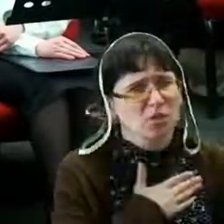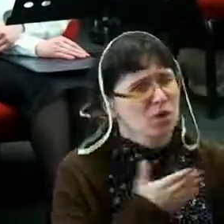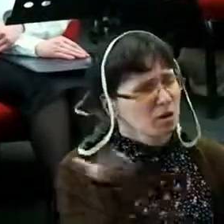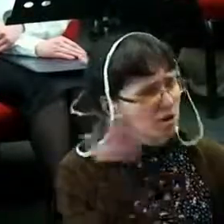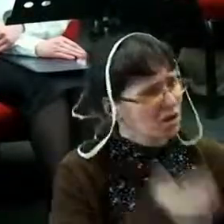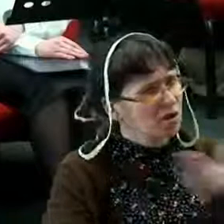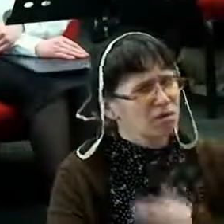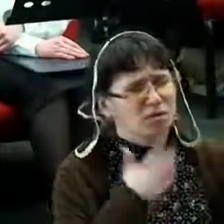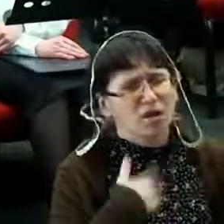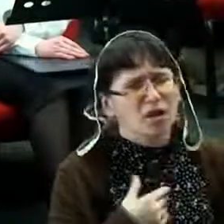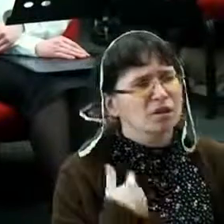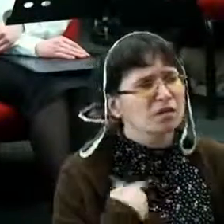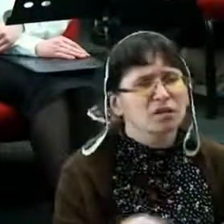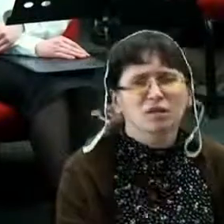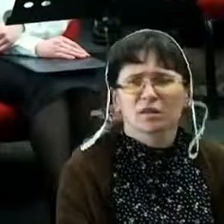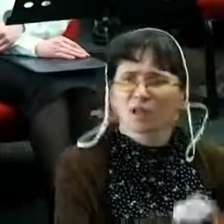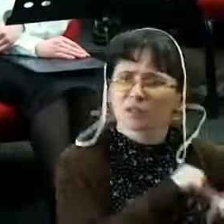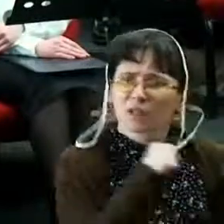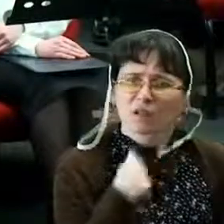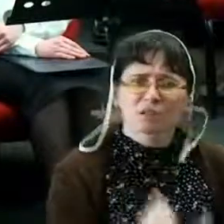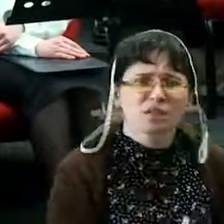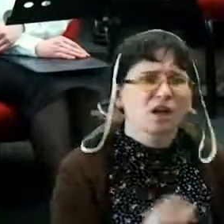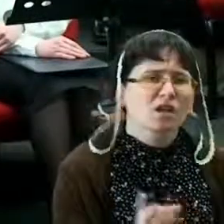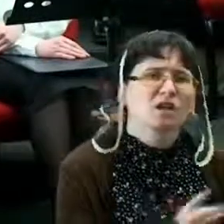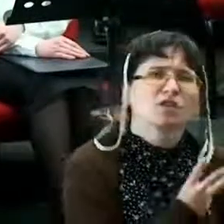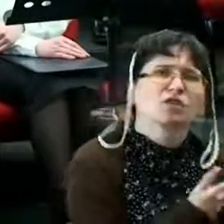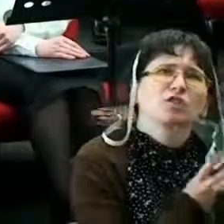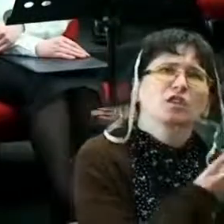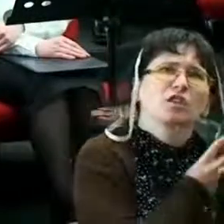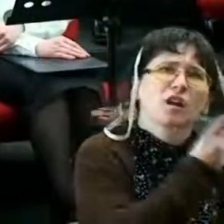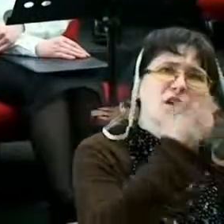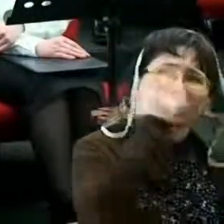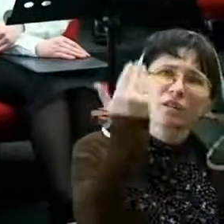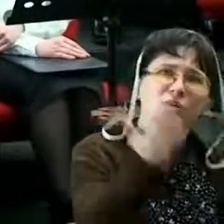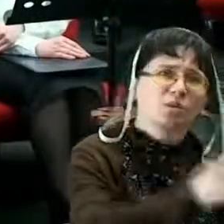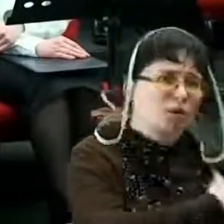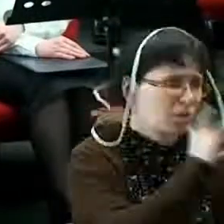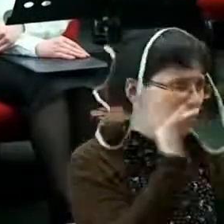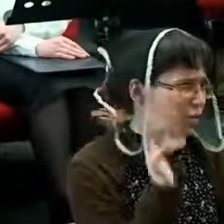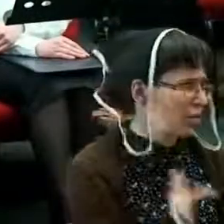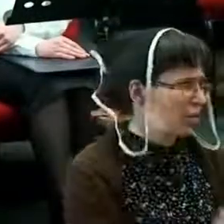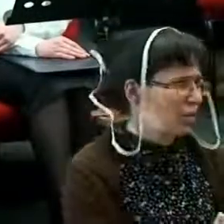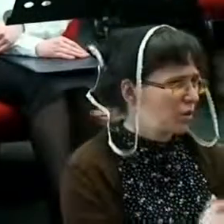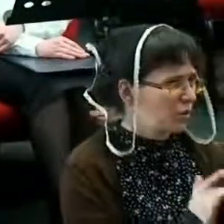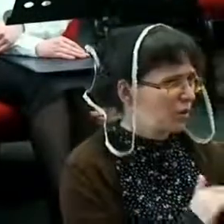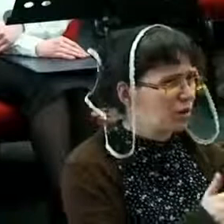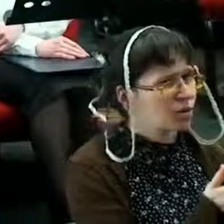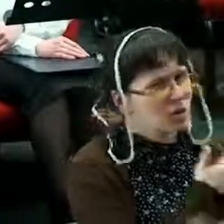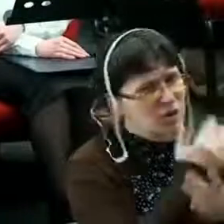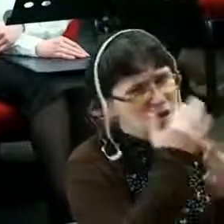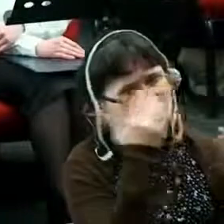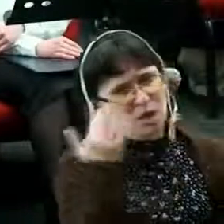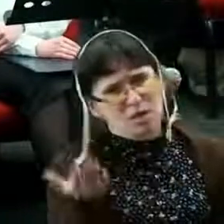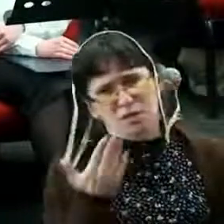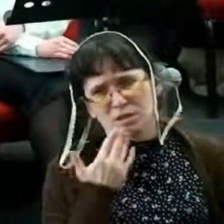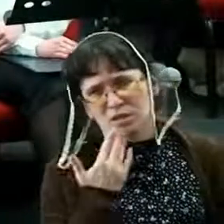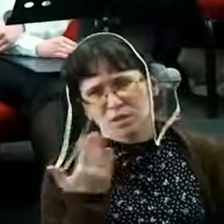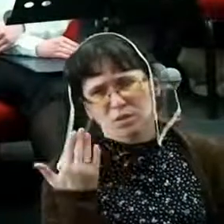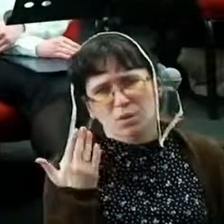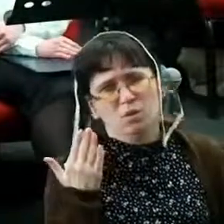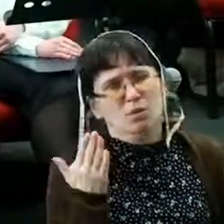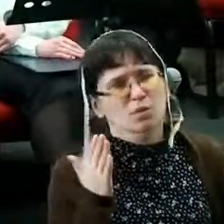як серцю бажана країна твоя. Те місто небесне